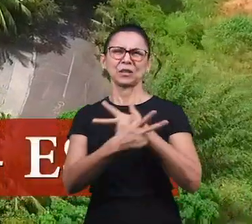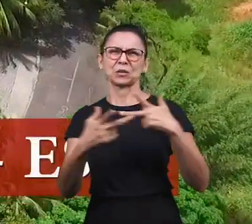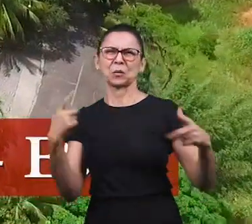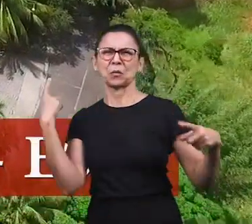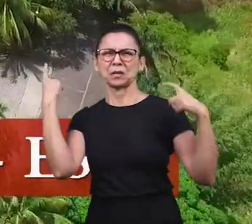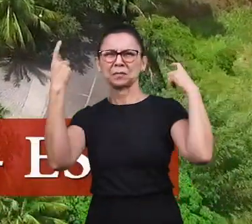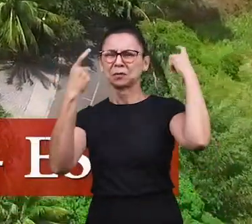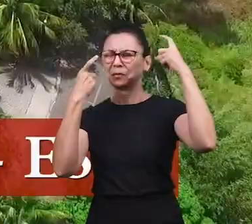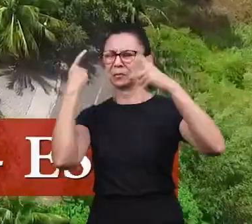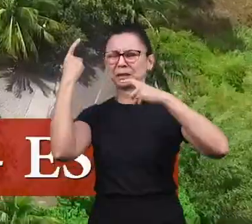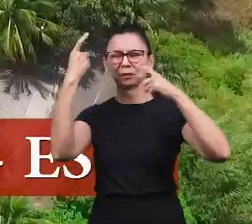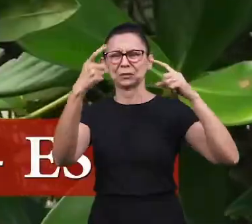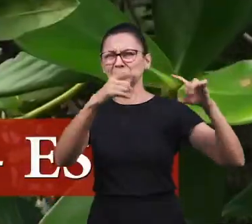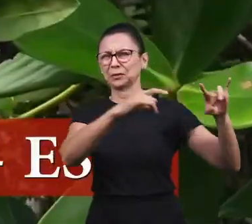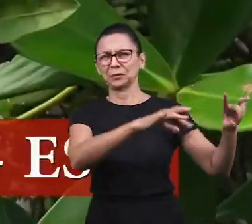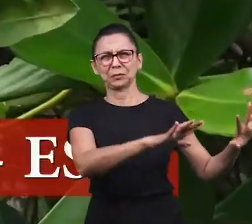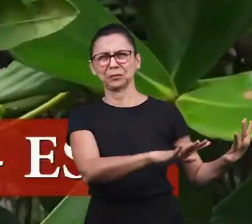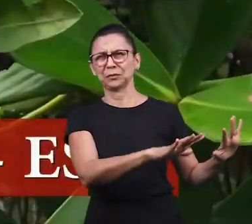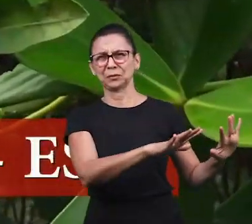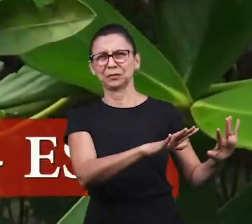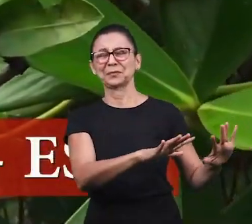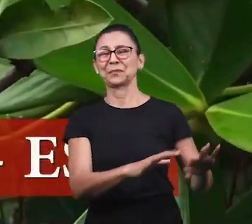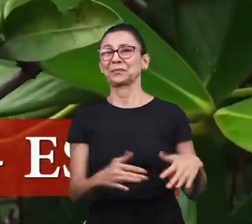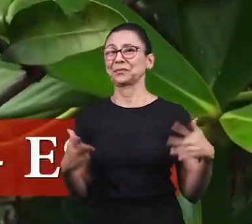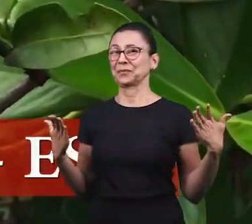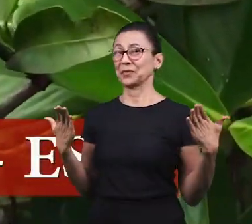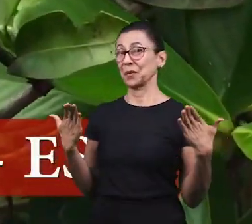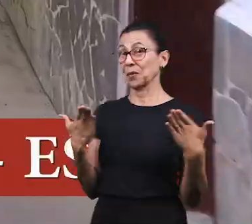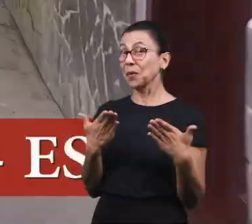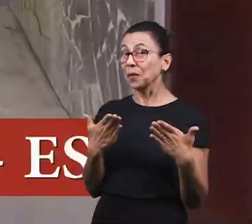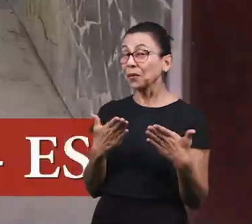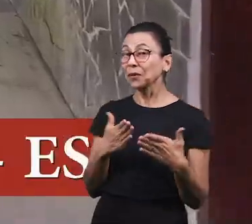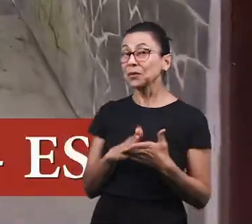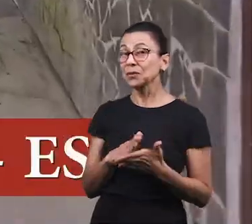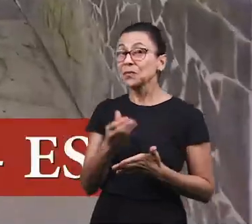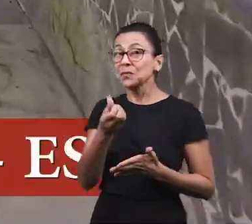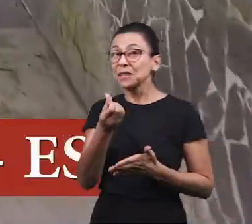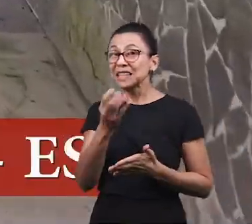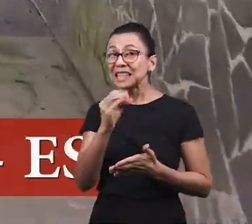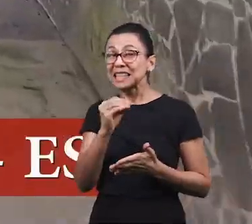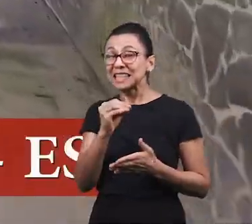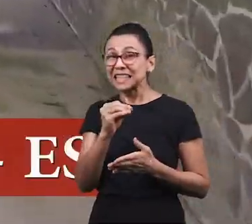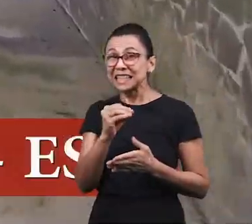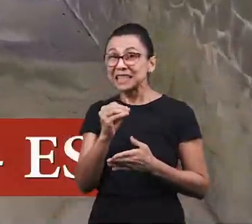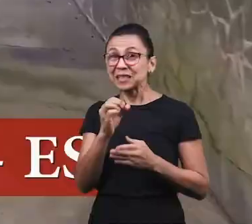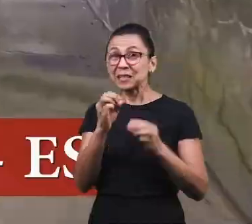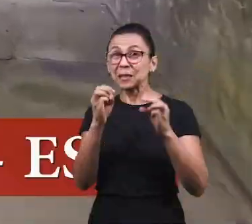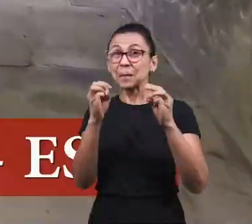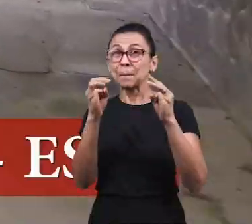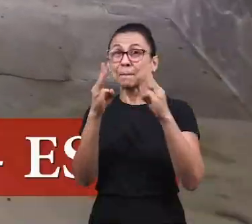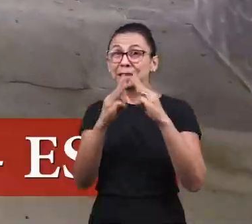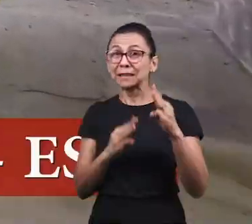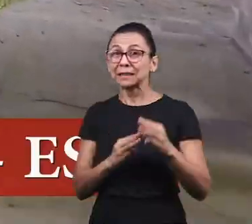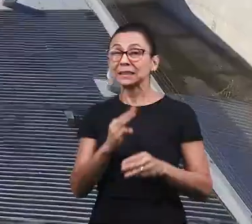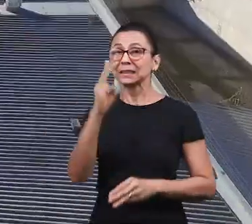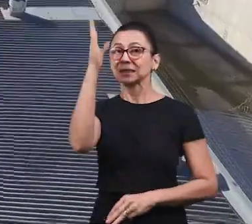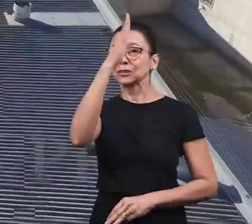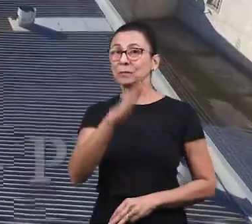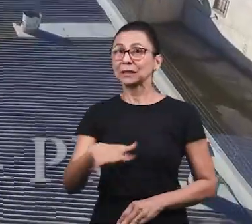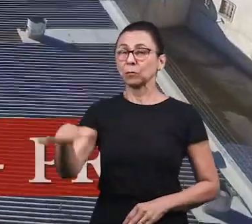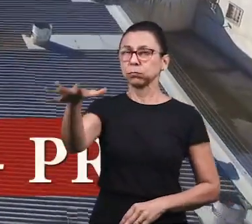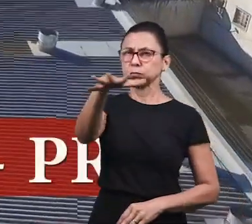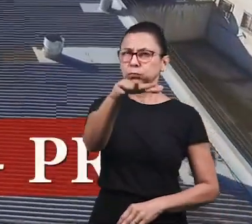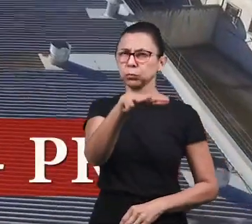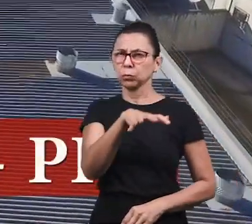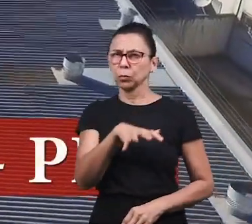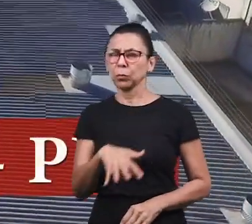la course et les distractions de la vie quotidienne. Aujourd'hui, c'est environ 60 Manaïm pour tout